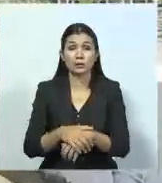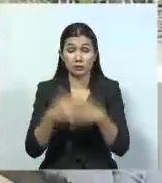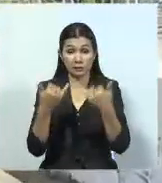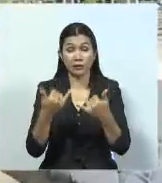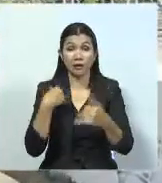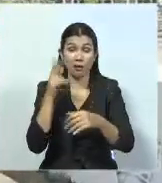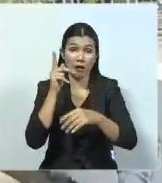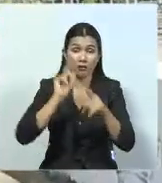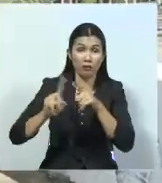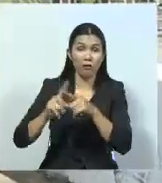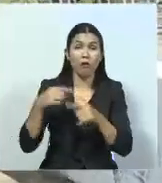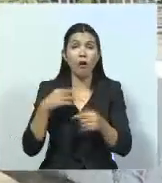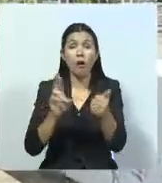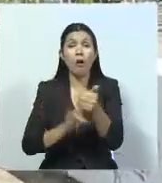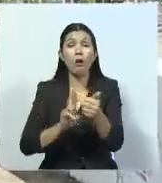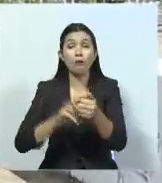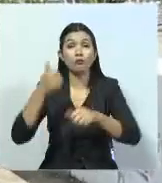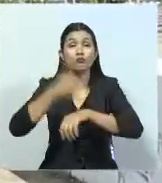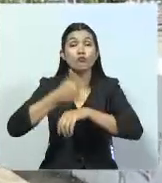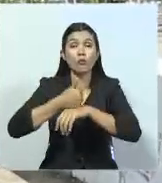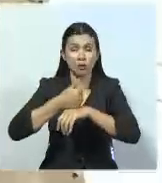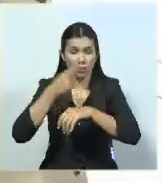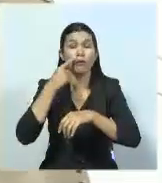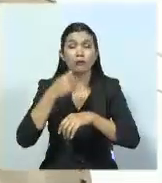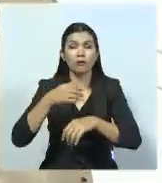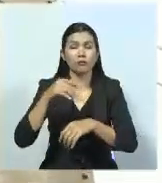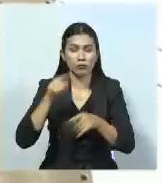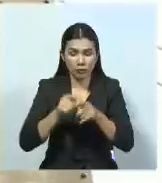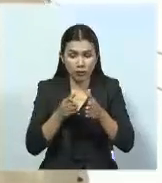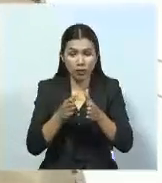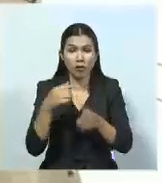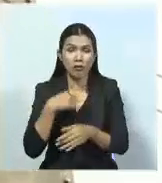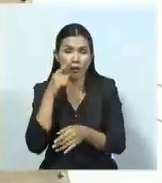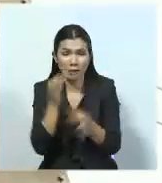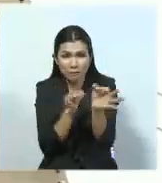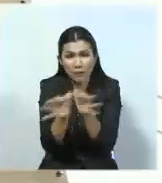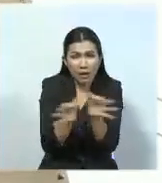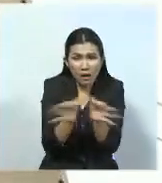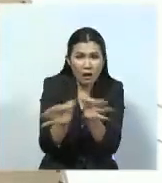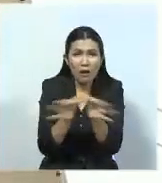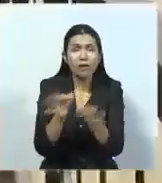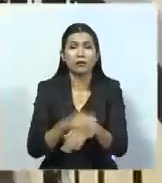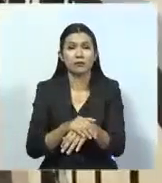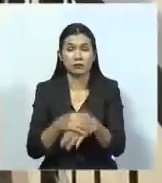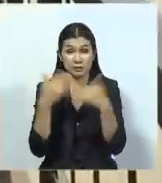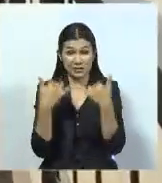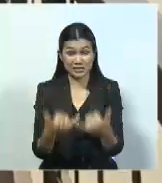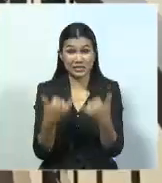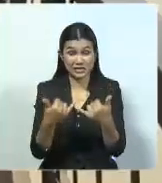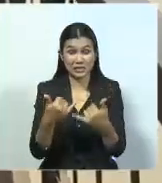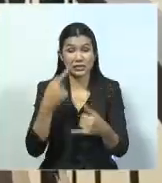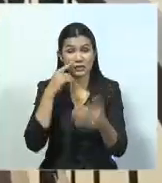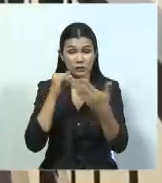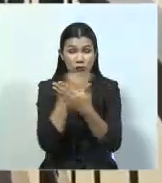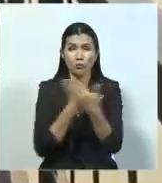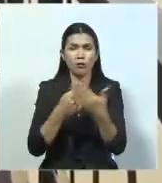นี่ยค่ะก็ทำให้ทางรองผู้ราชการจังหวัดราชบุรีนายวีรัตน์ประเสริฐโถชี้แจงข้อเท็จจริงออกมานะคะว่าขณะนี้ท